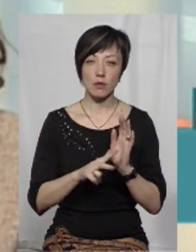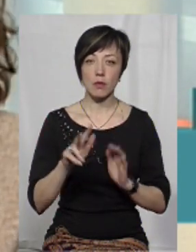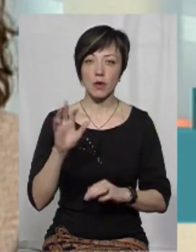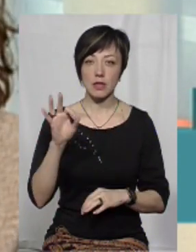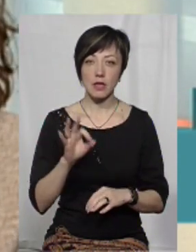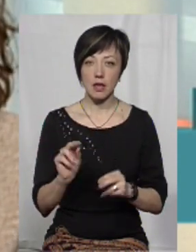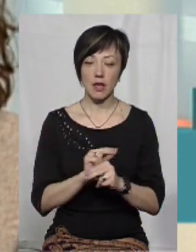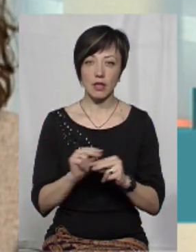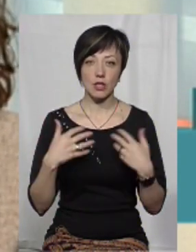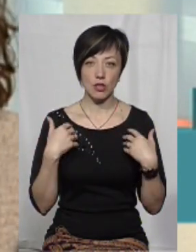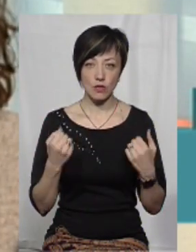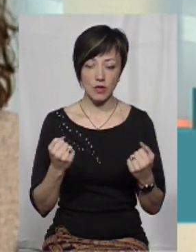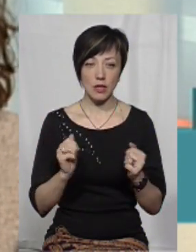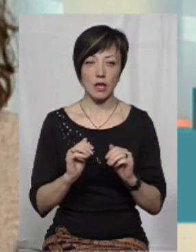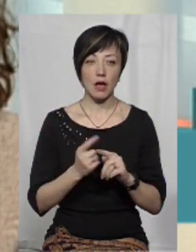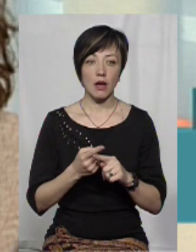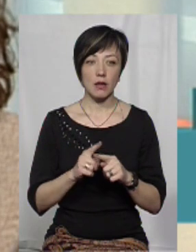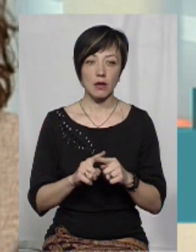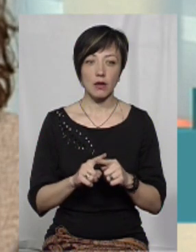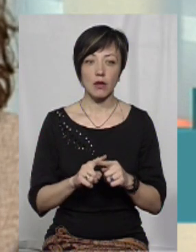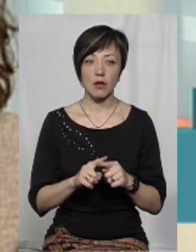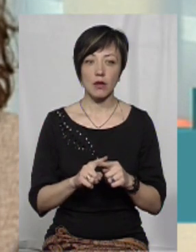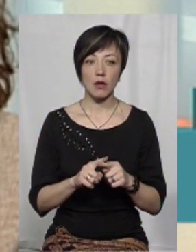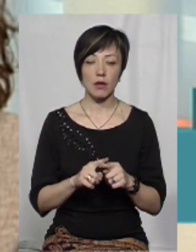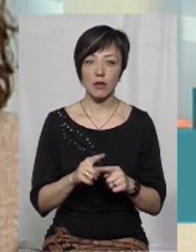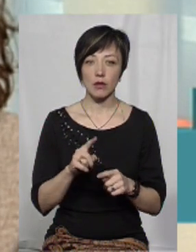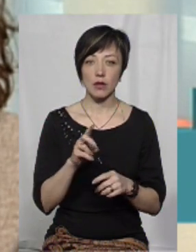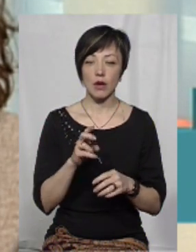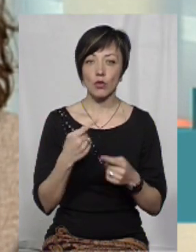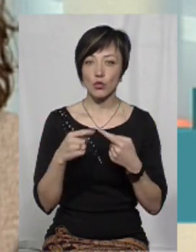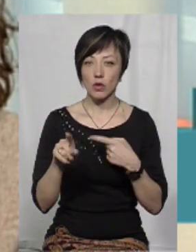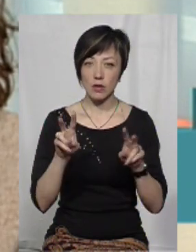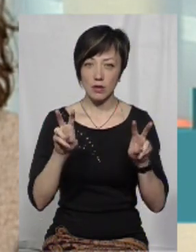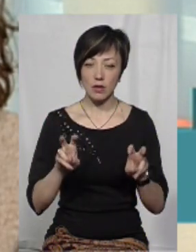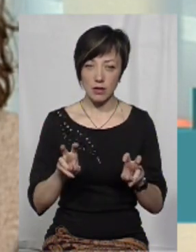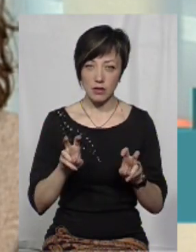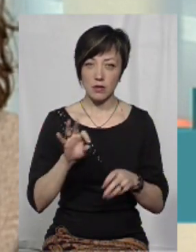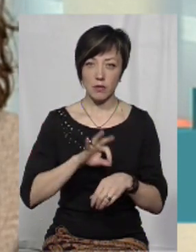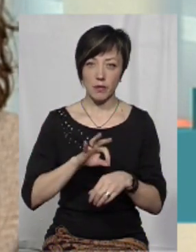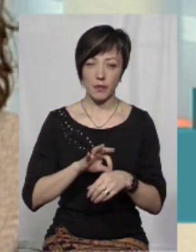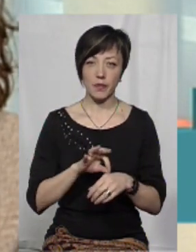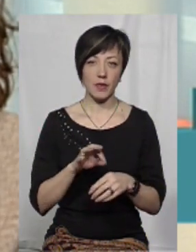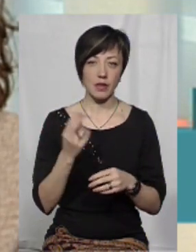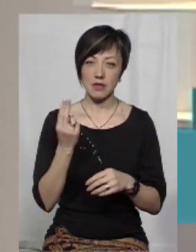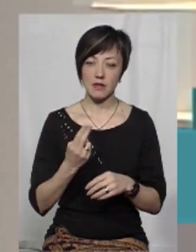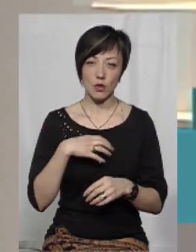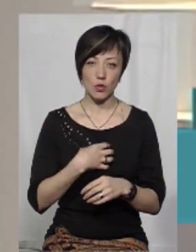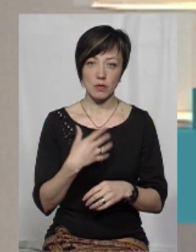75-80% излечиваемости, длительных ремиссий, то при солидных опухолях цифра очень